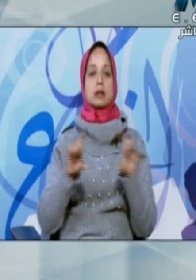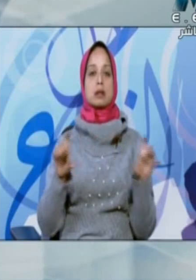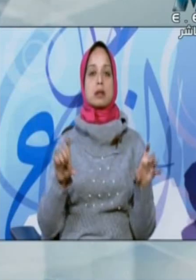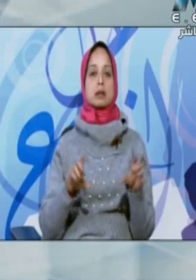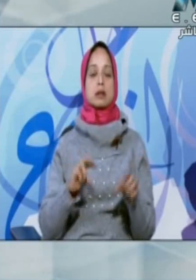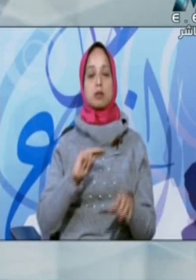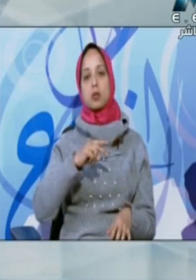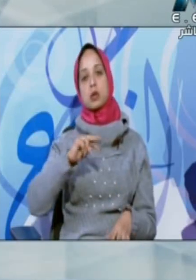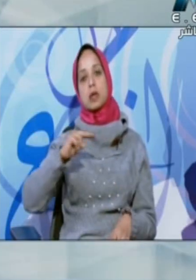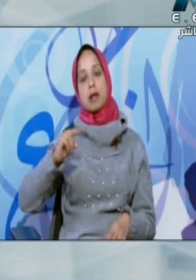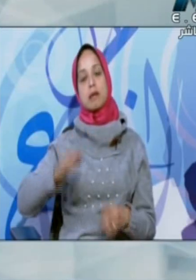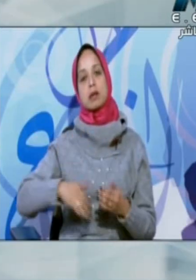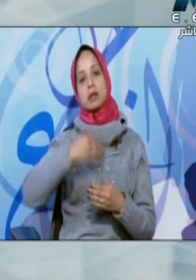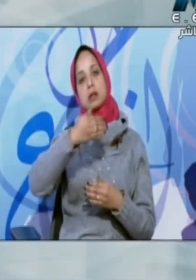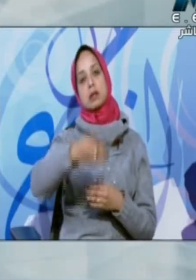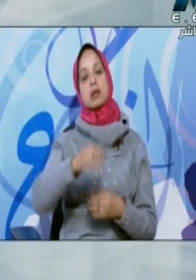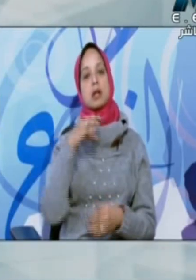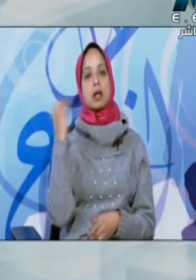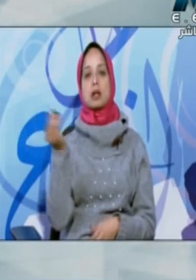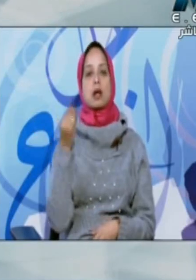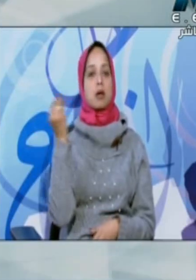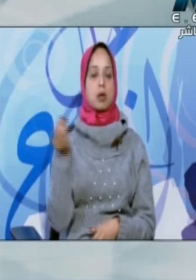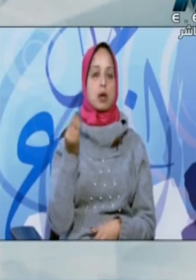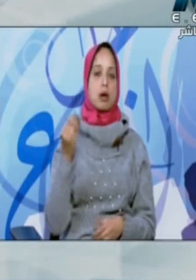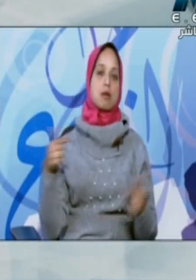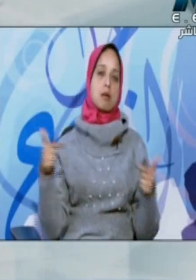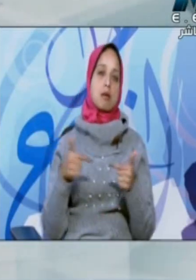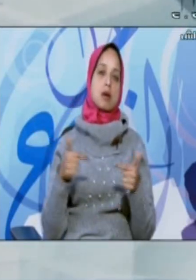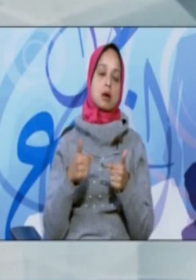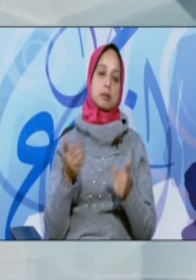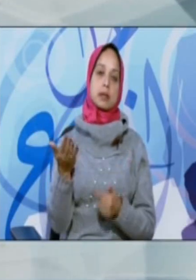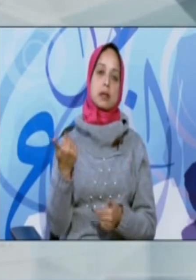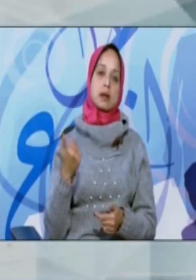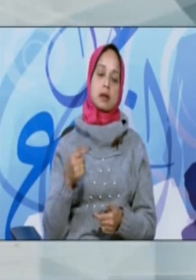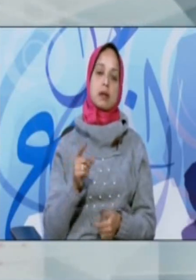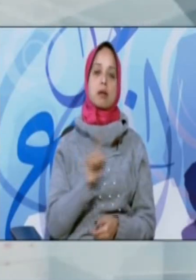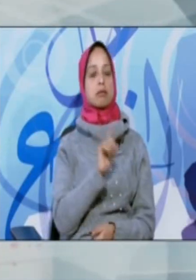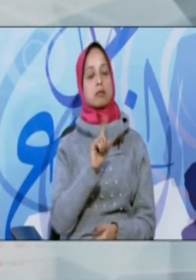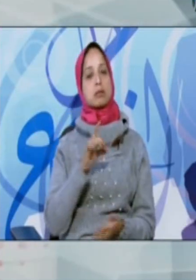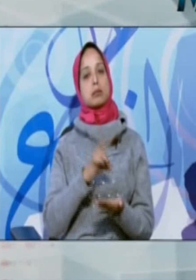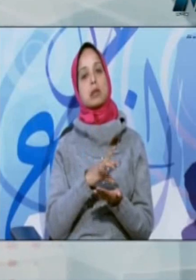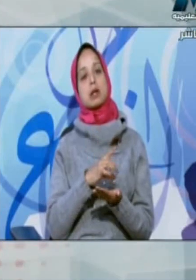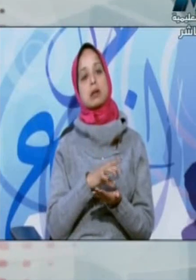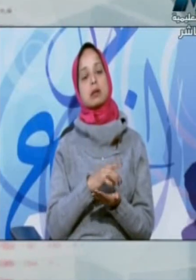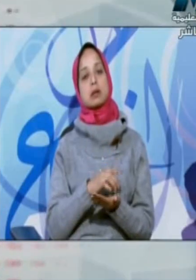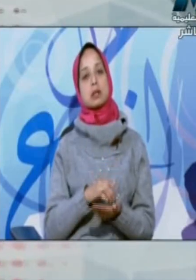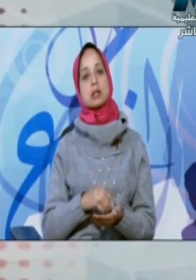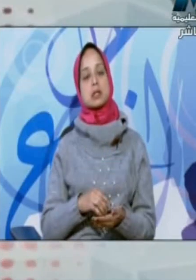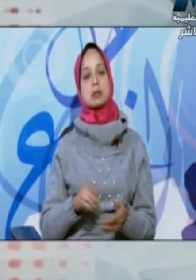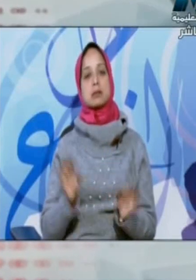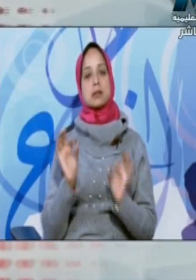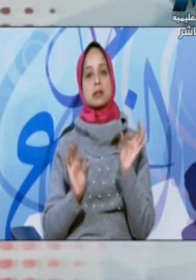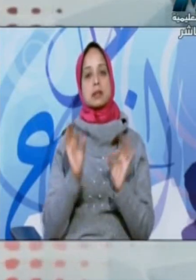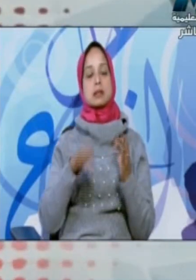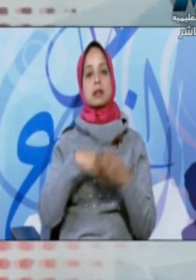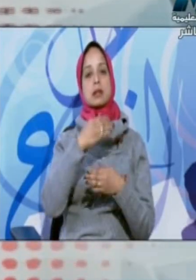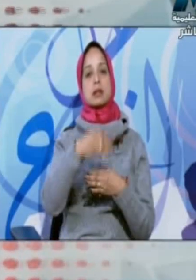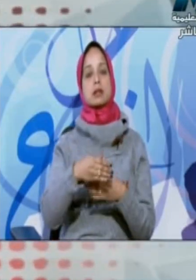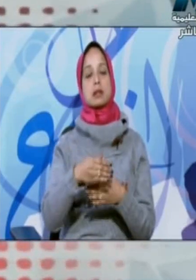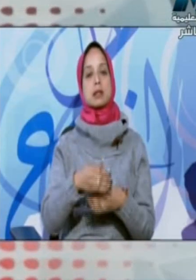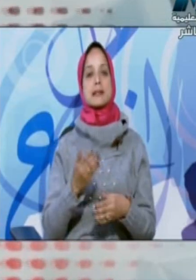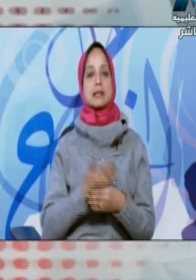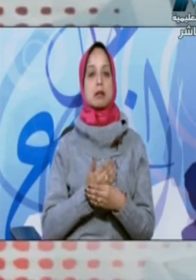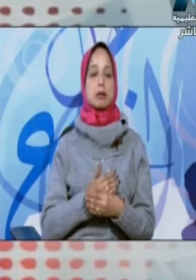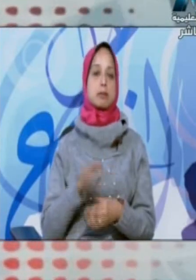الايه الخارجية او الدولية؟ حرب قامت، تعالى معانا في الحرب، لا بره، تبقى ده سياسة خارجية لانه تم